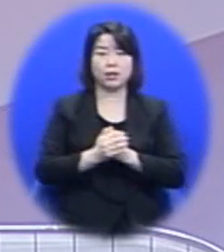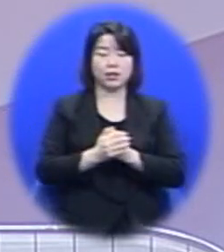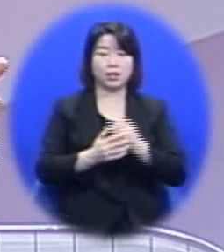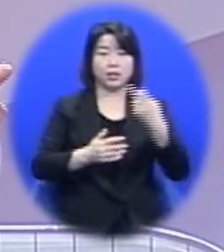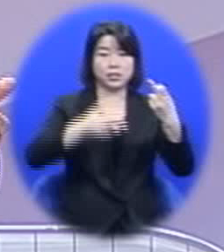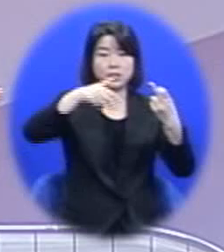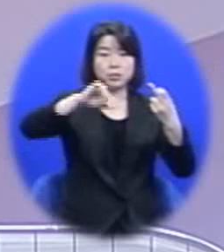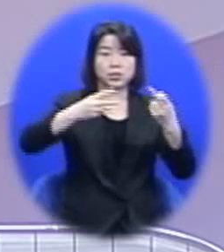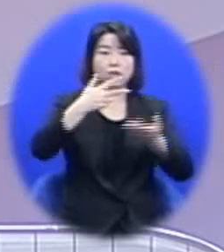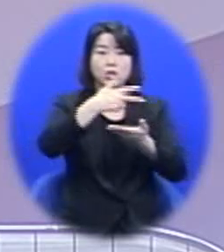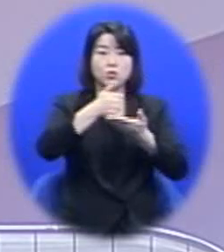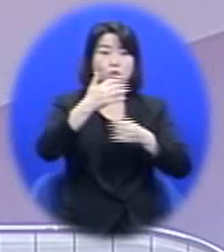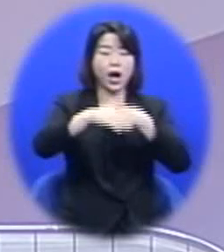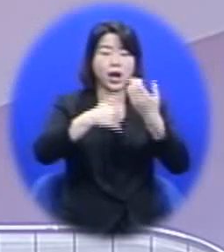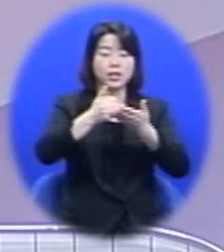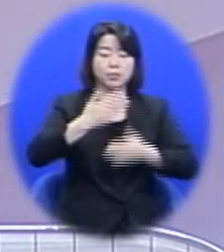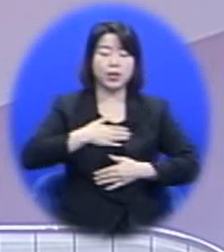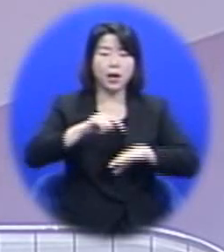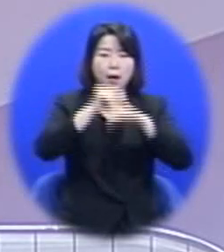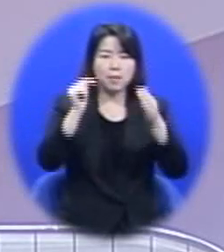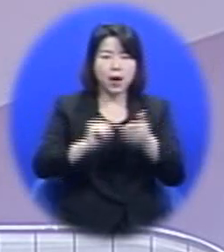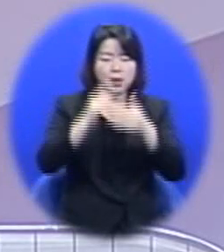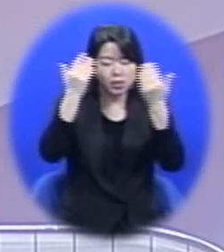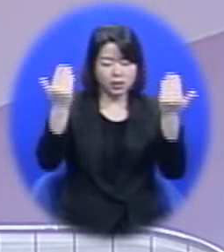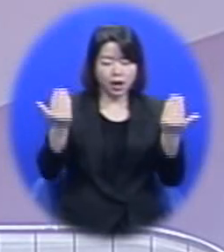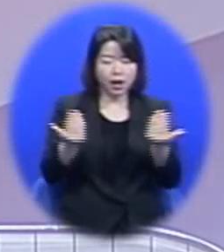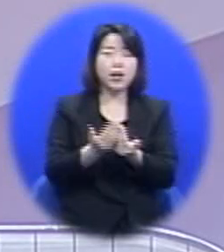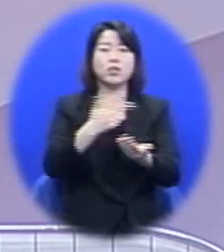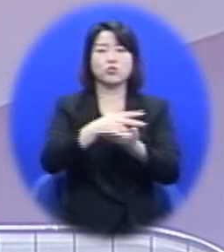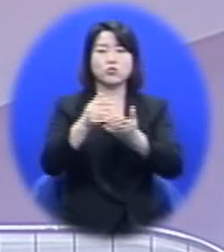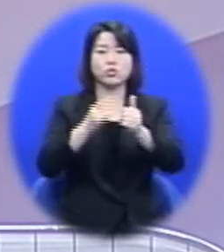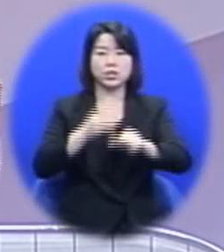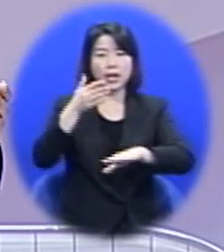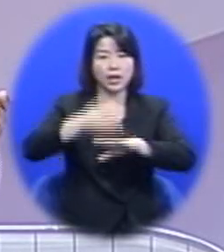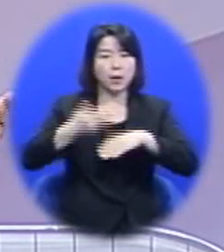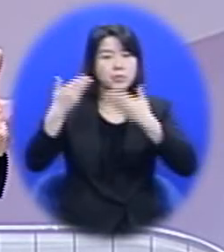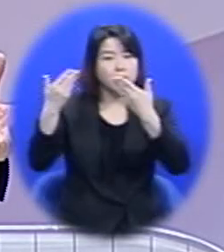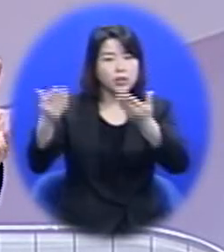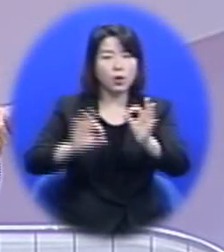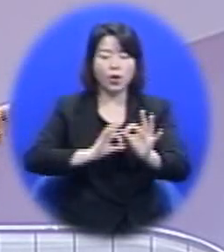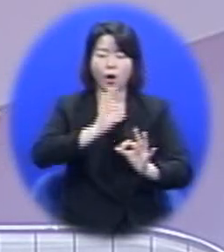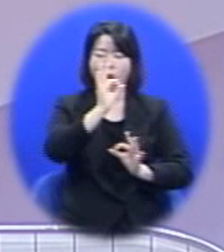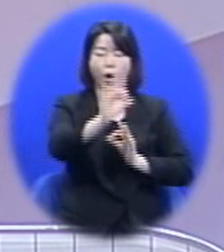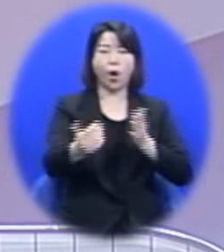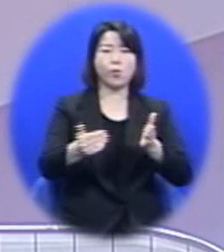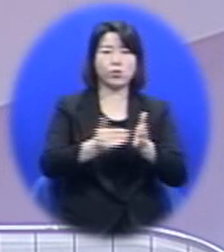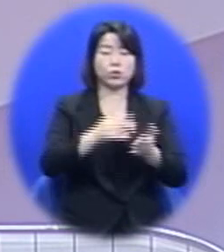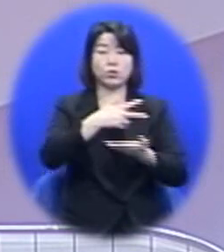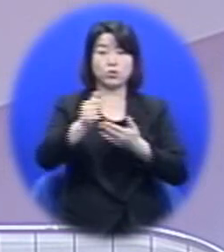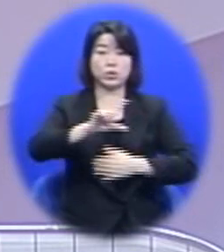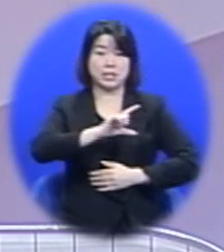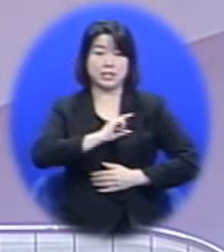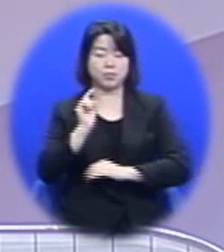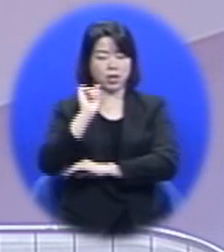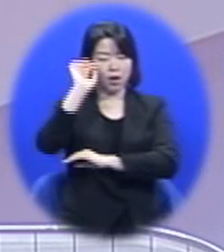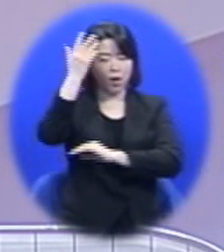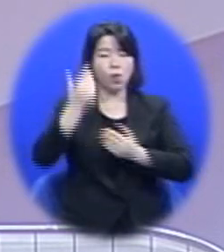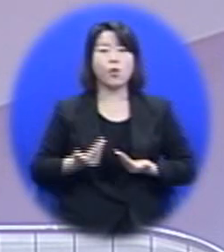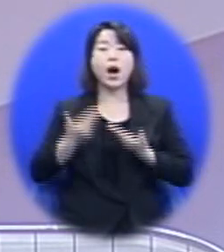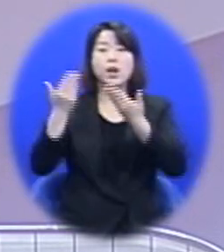12절에 주 하나님, 내 마음을 다하여 주님께 감사드리며 영원토록 주님의 이름에 영광을